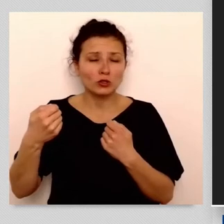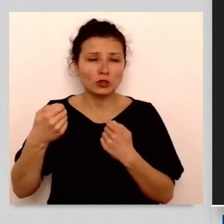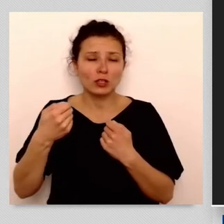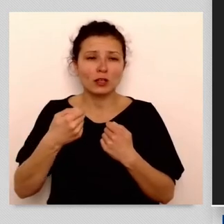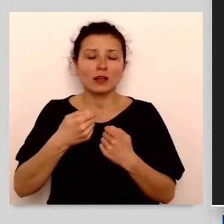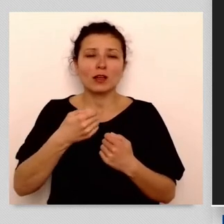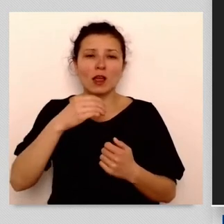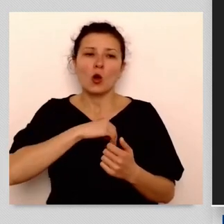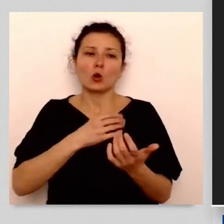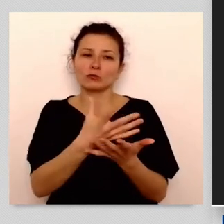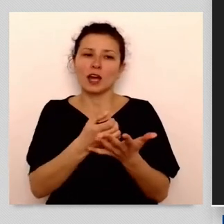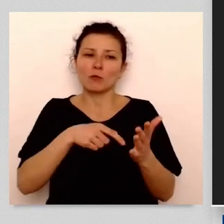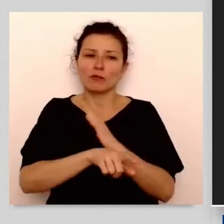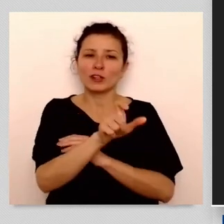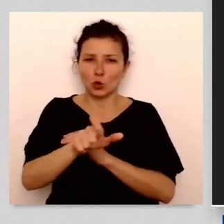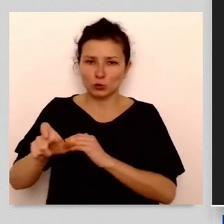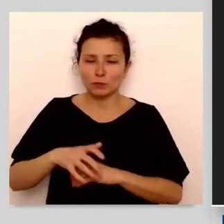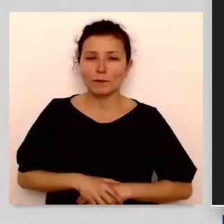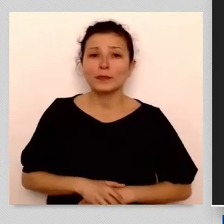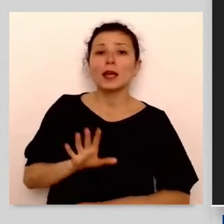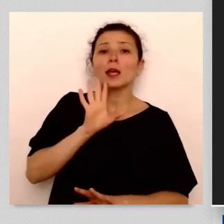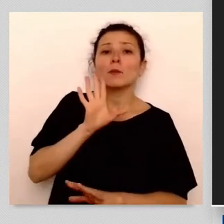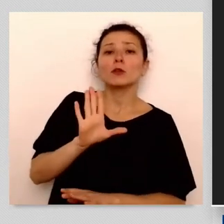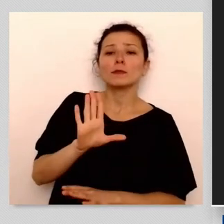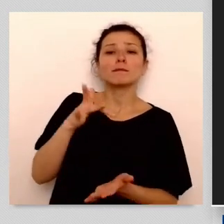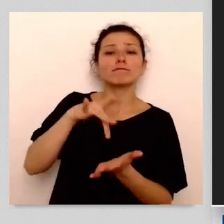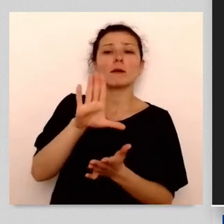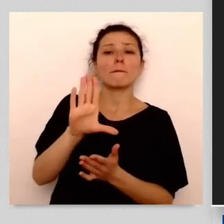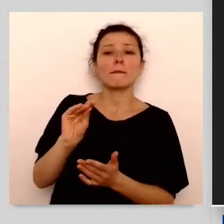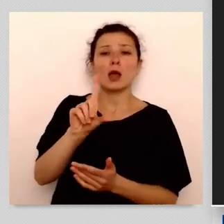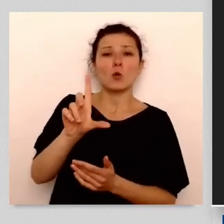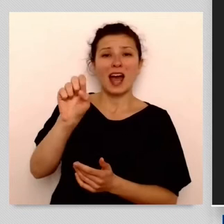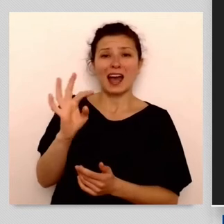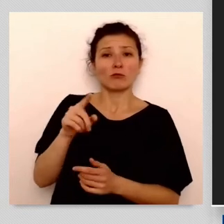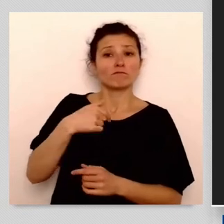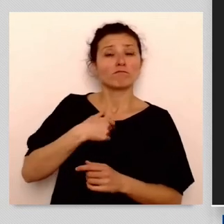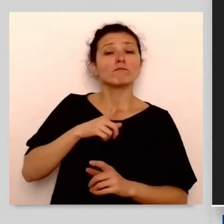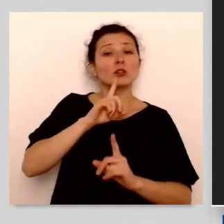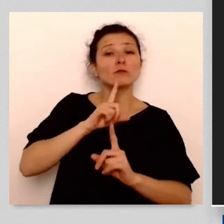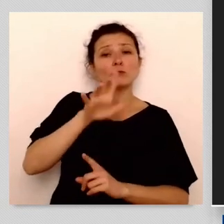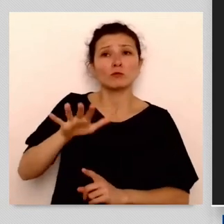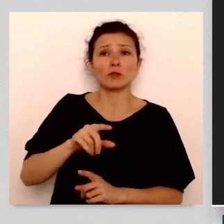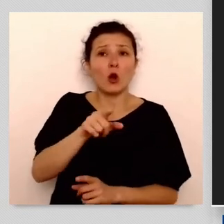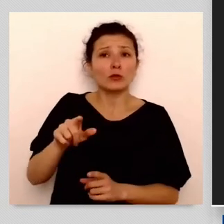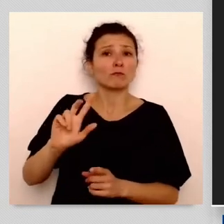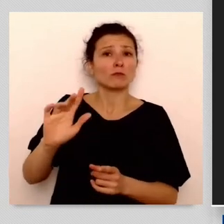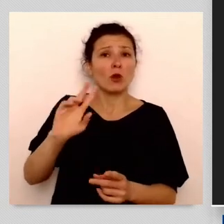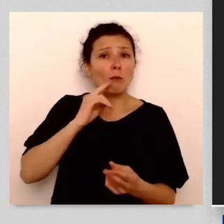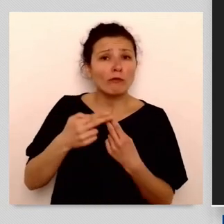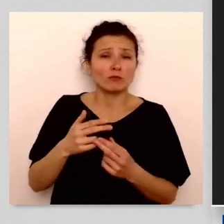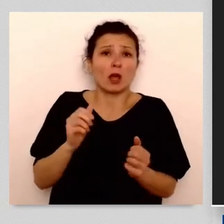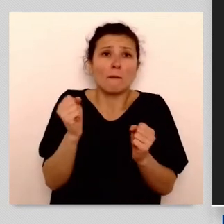i jednocześnie, tak jak ludzie w Bełchatowie, z którymi rozmawiam i mówią, my się boimy, że jak będzie jak za Balcerowicza, my się boimy